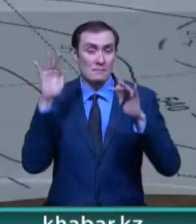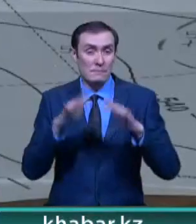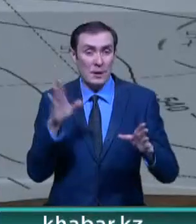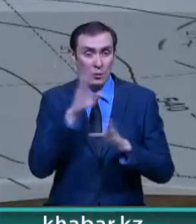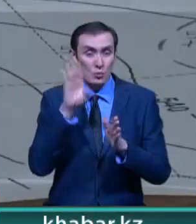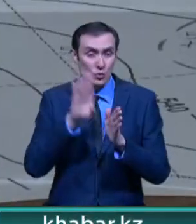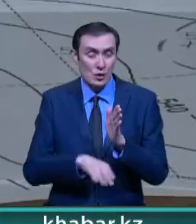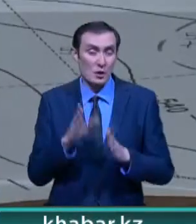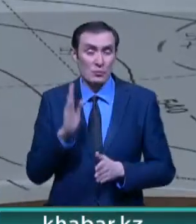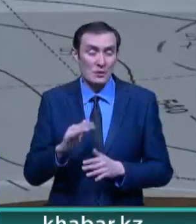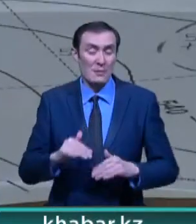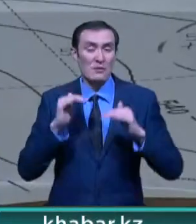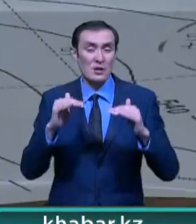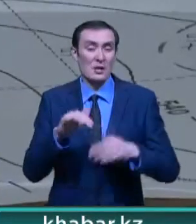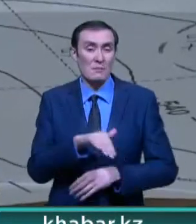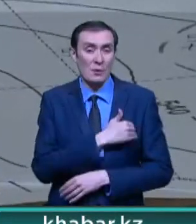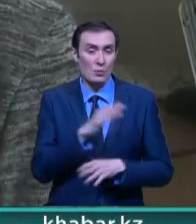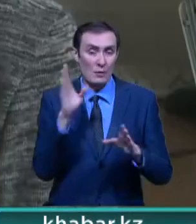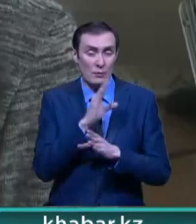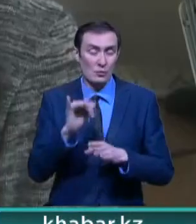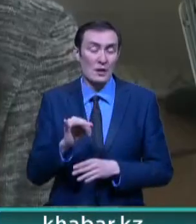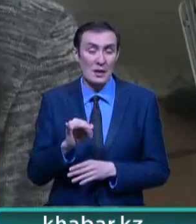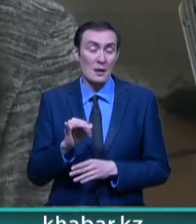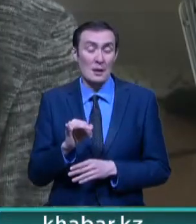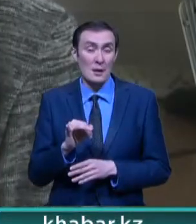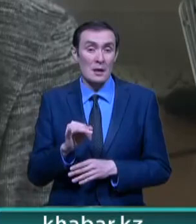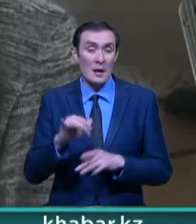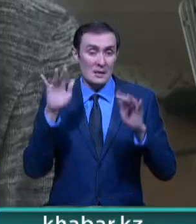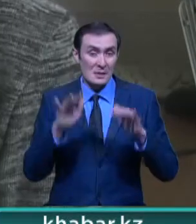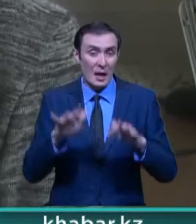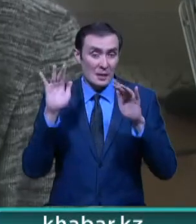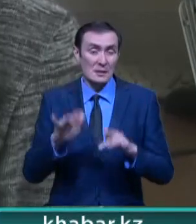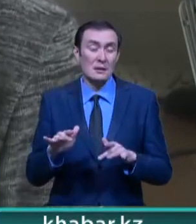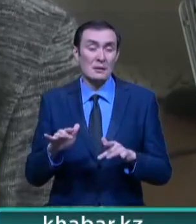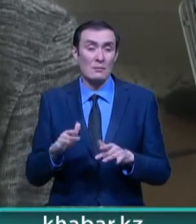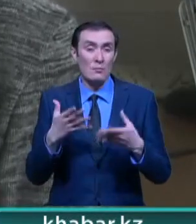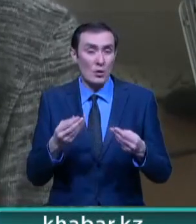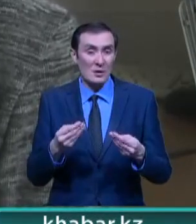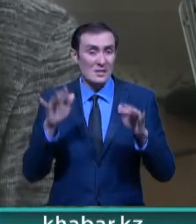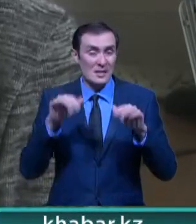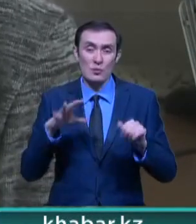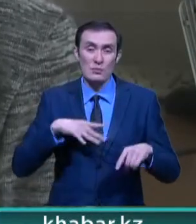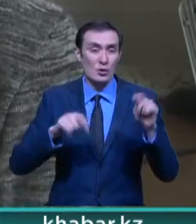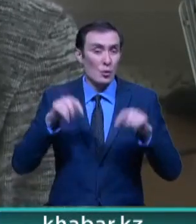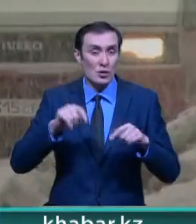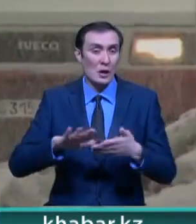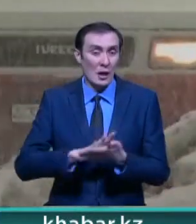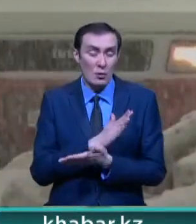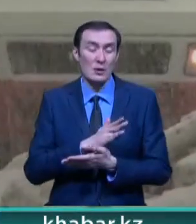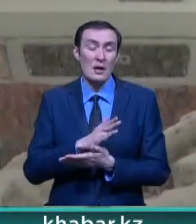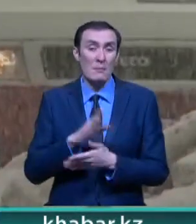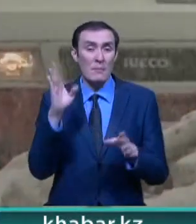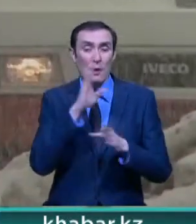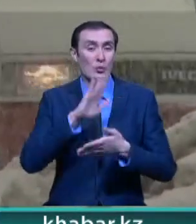связи с чем ожидается и повышение температуры воздуха. И, соответственно, осадки в виде мокрого снега, возможно, дождя, гололеда, метель.